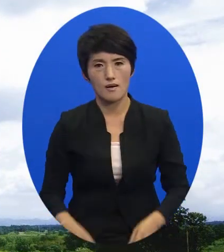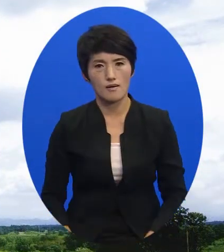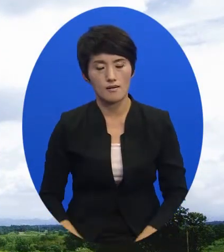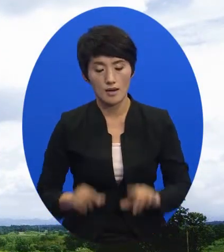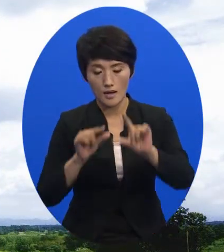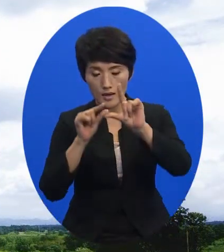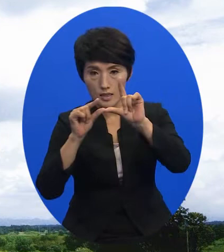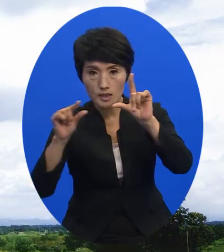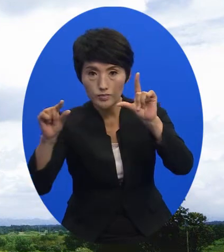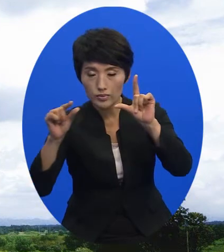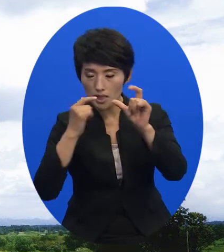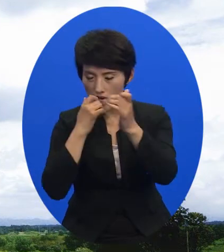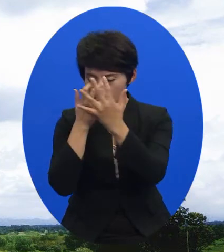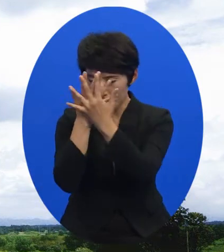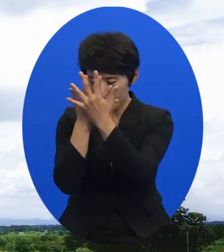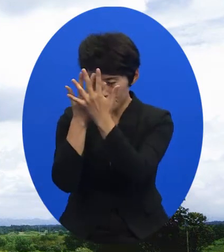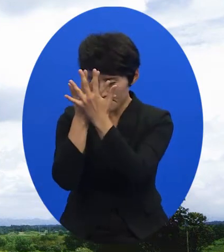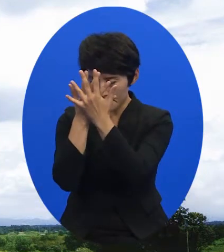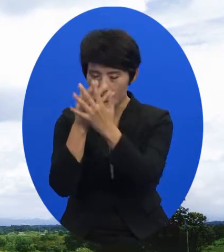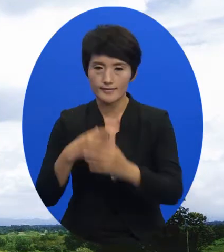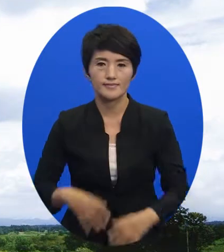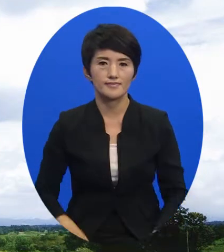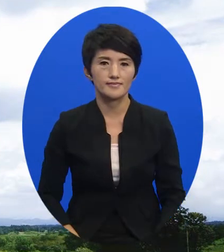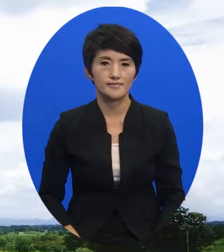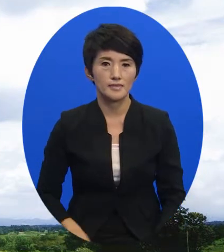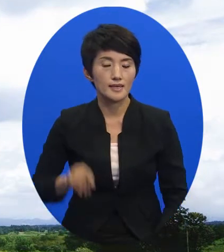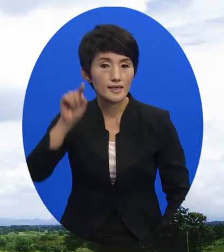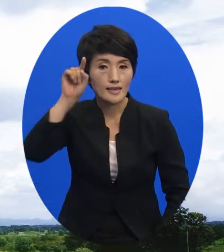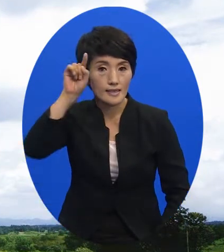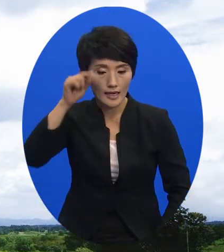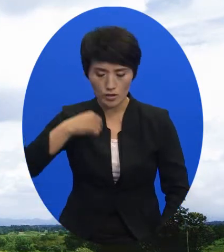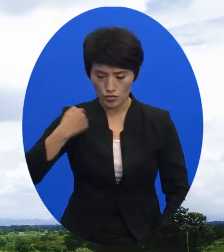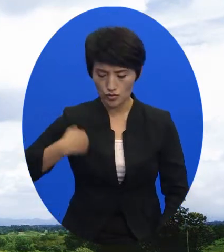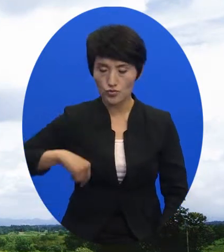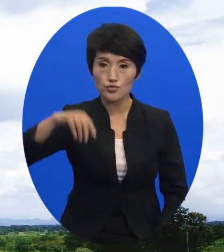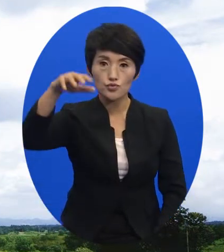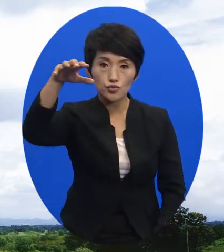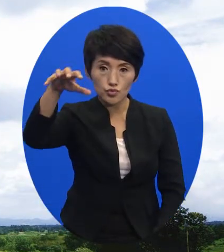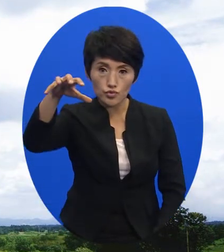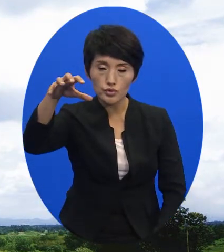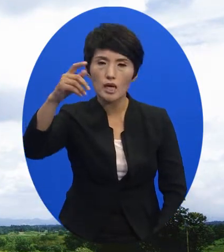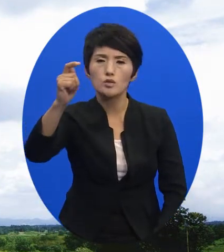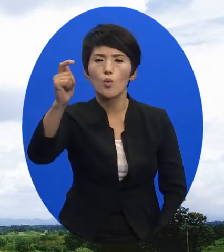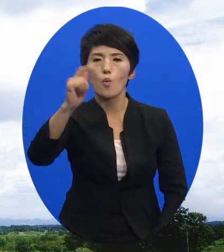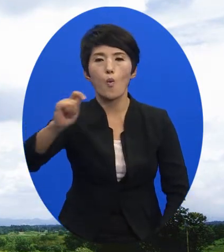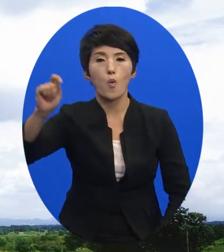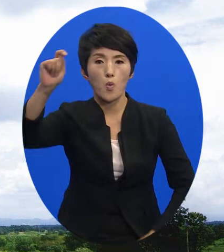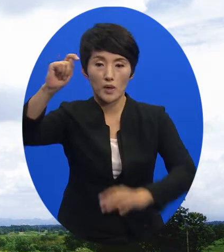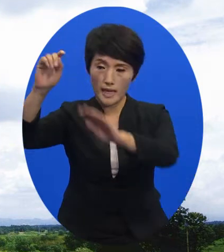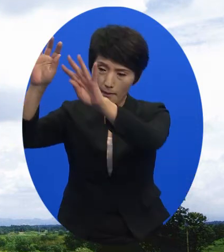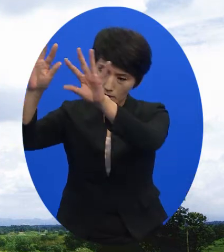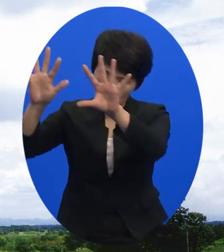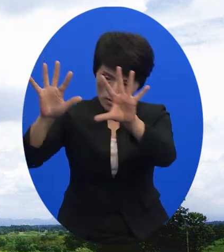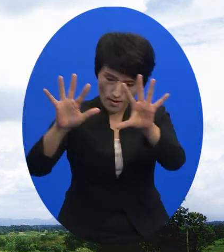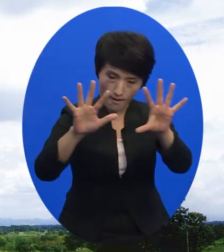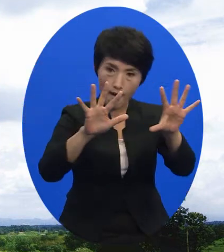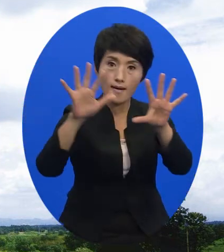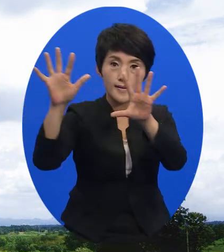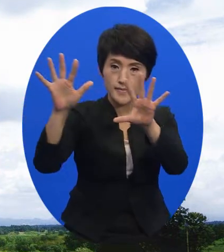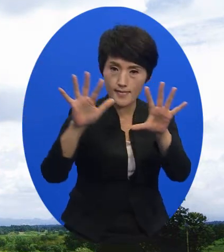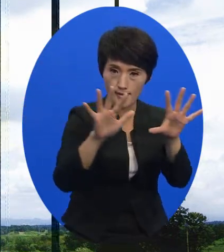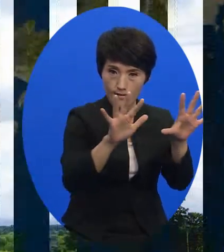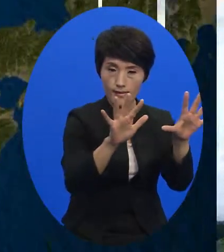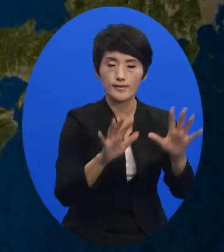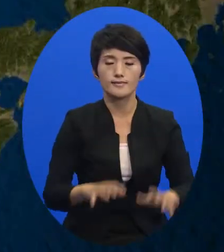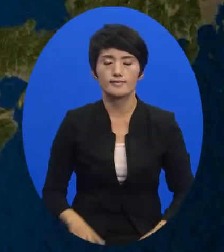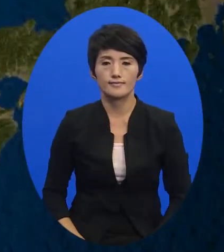일부 지역에는 방무가 낀 곳도 있습니다. 내일은 중국 산둥반도에서 남동 지나는 고기압의 영향을